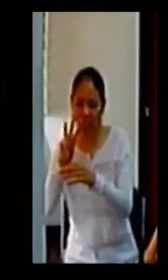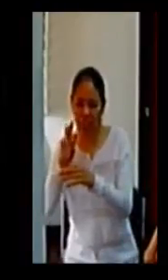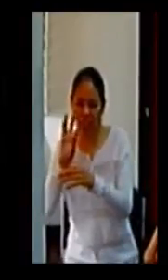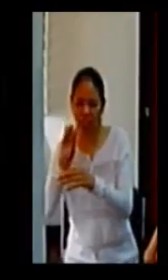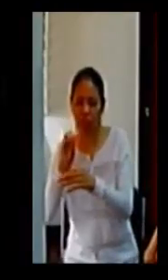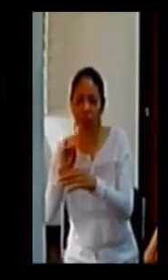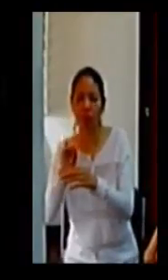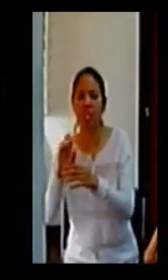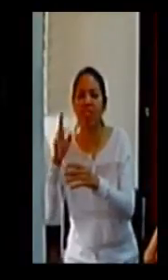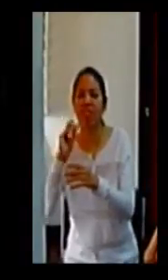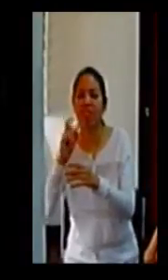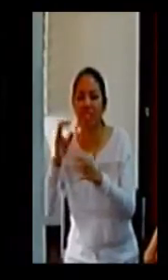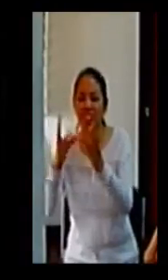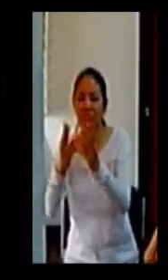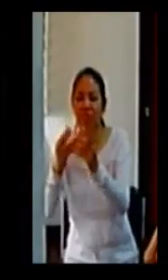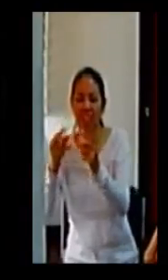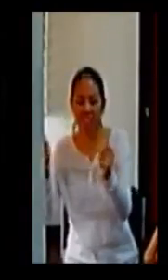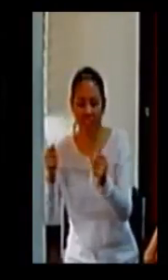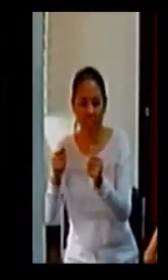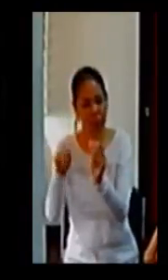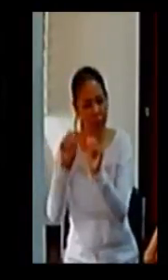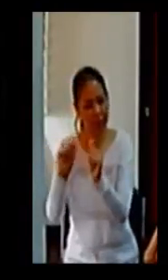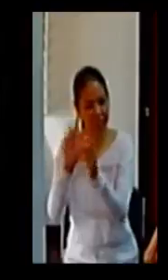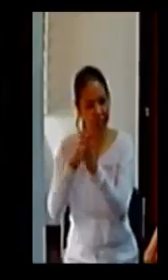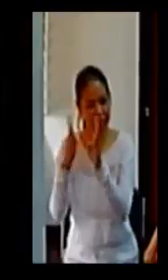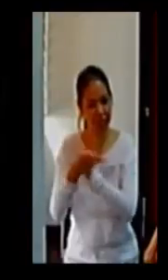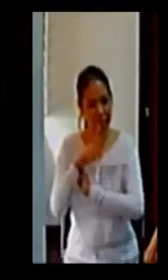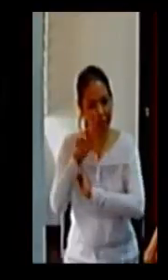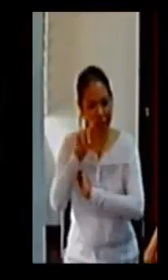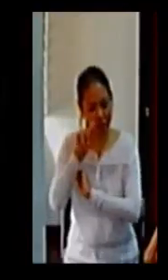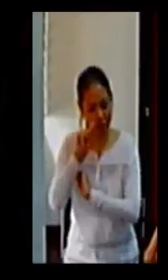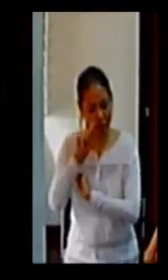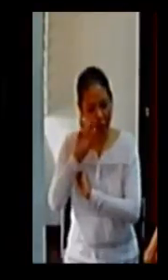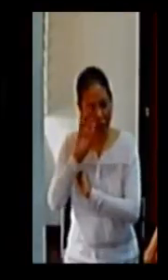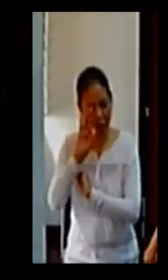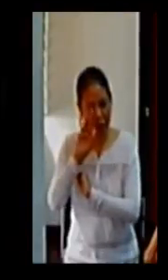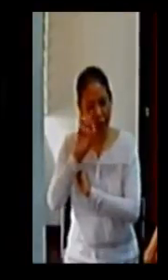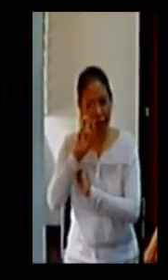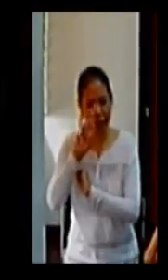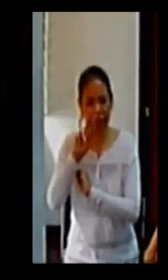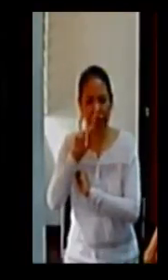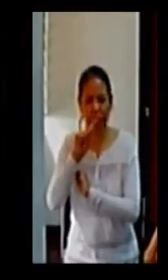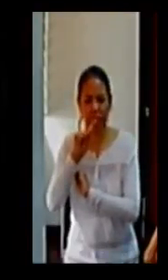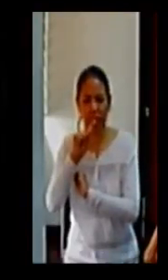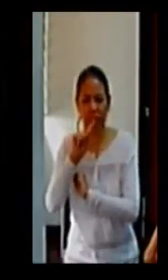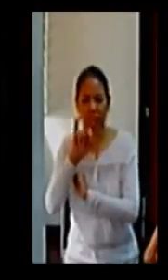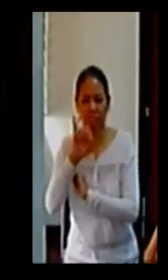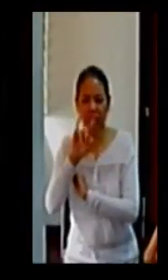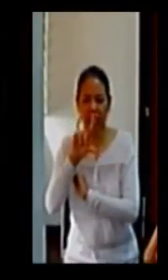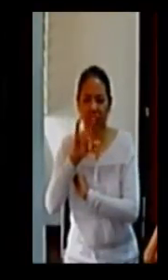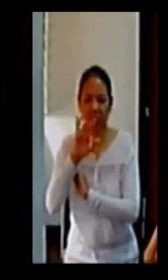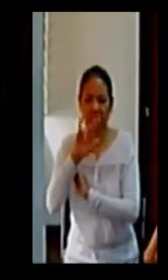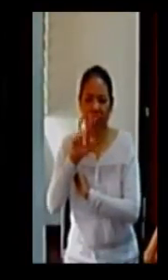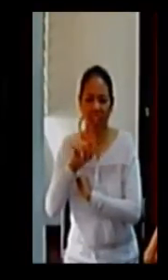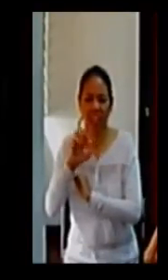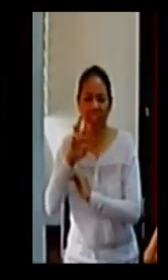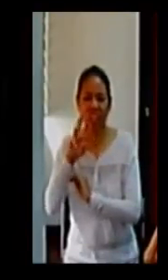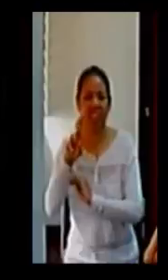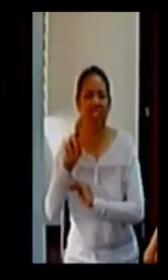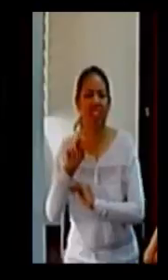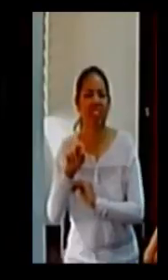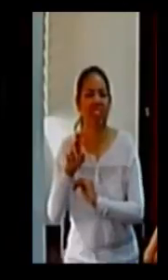agad. So yung new variety, mahirap pa. Parang bang mahirap ma-decay. So yan